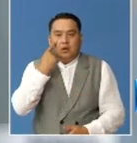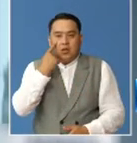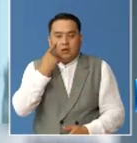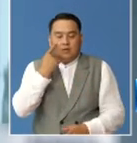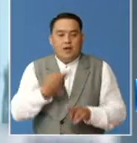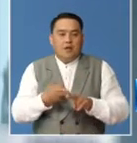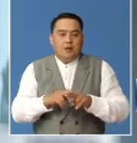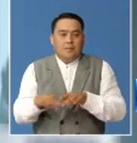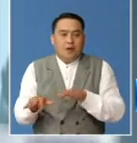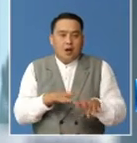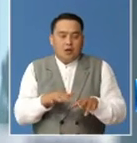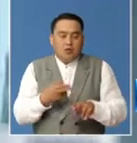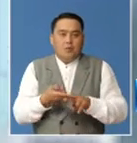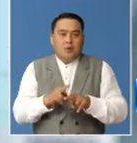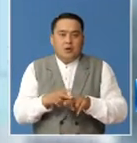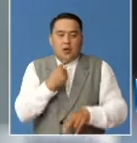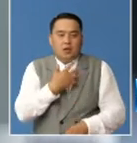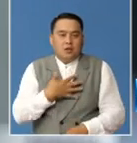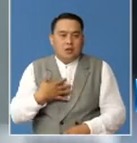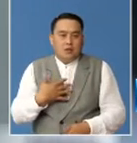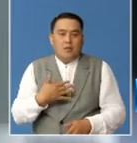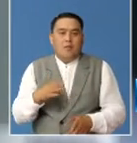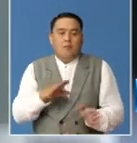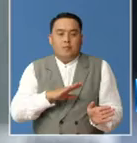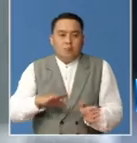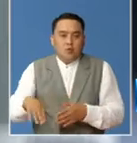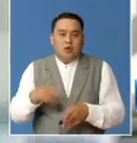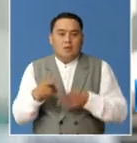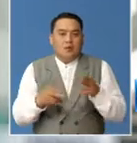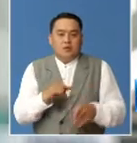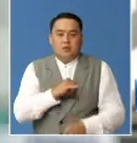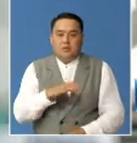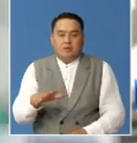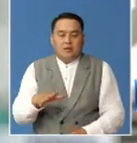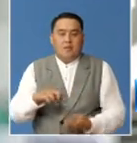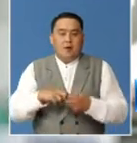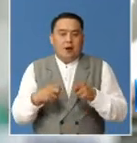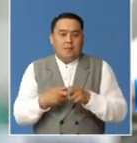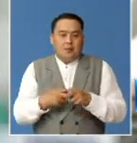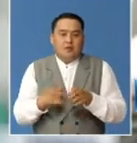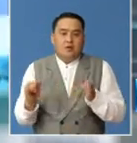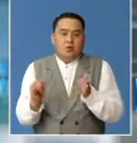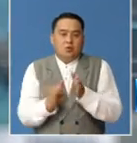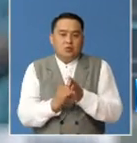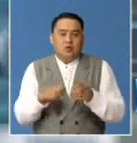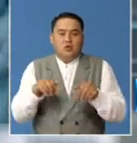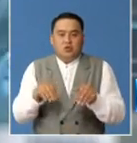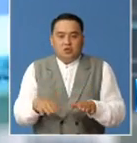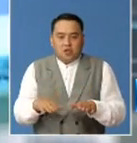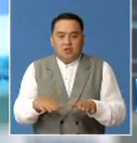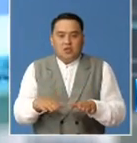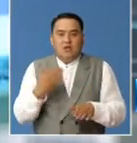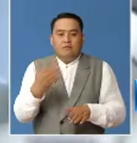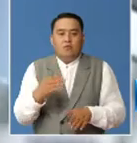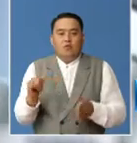яблока. Процедура менее травматична и после операционных осложнений почти не бывает. Проблема с донорским материалом тоже решается.